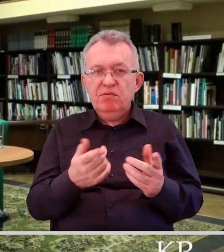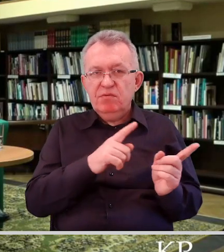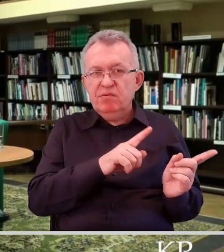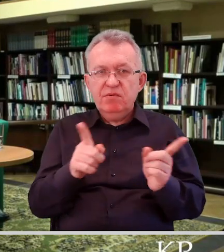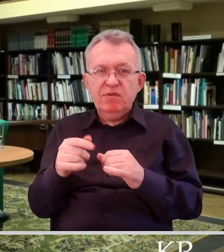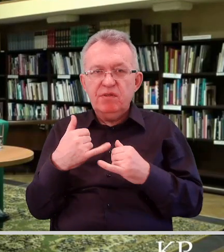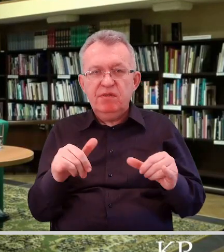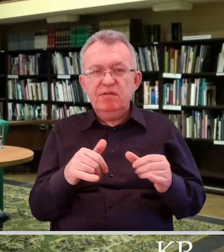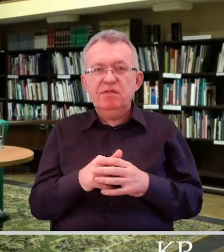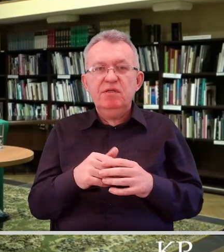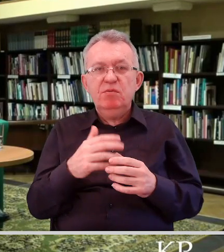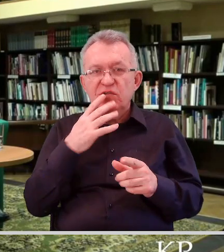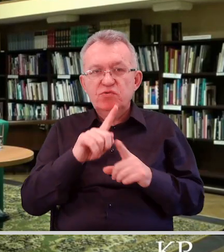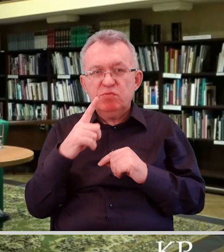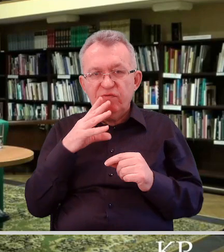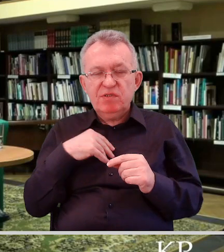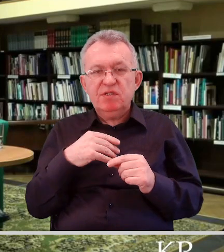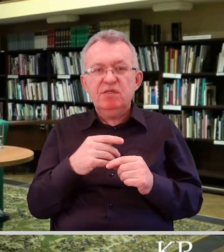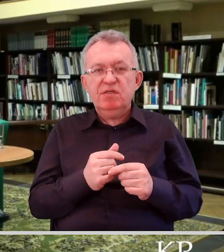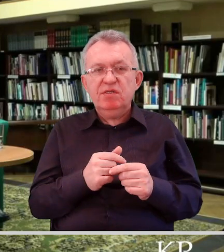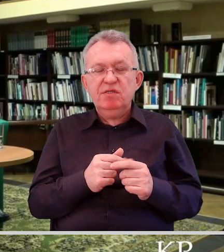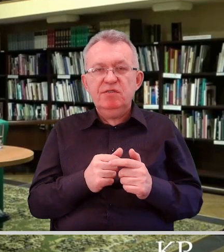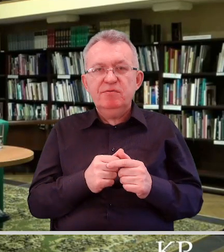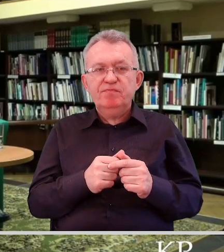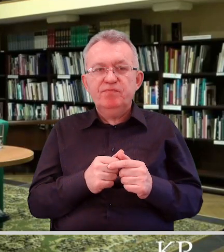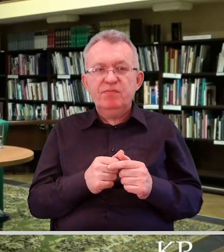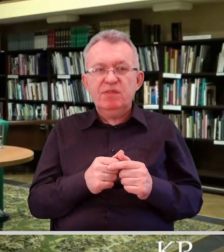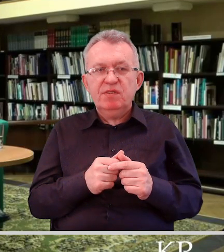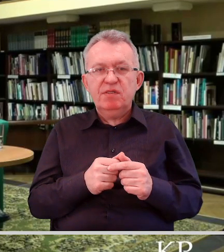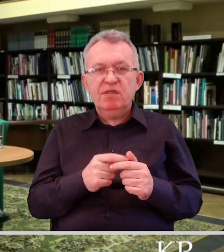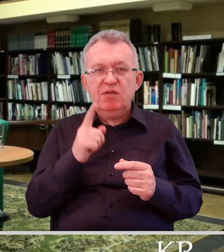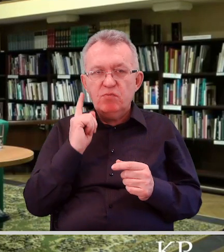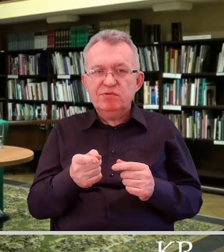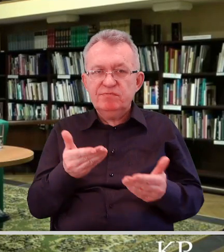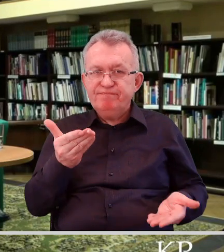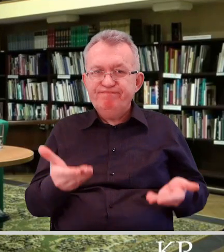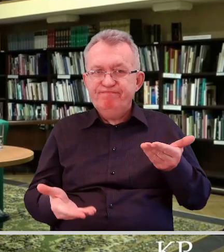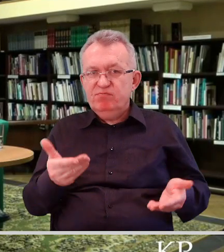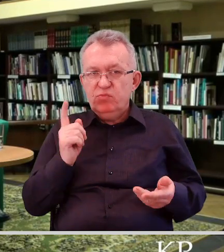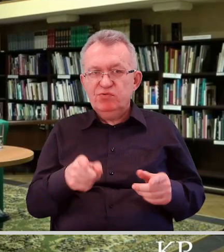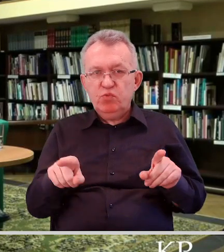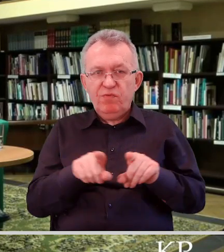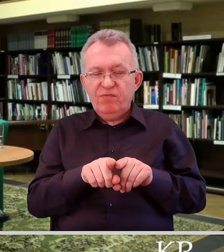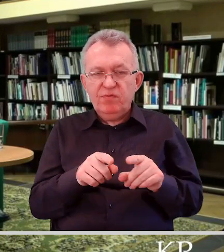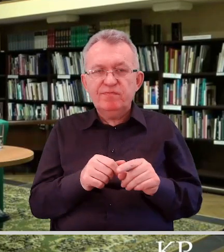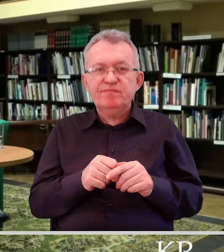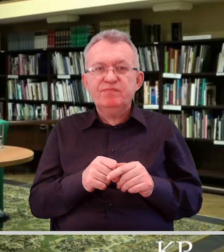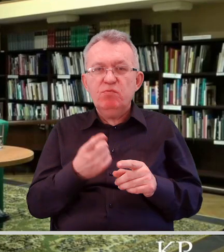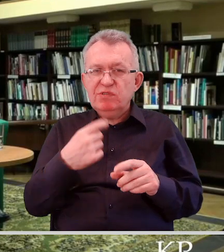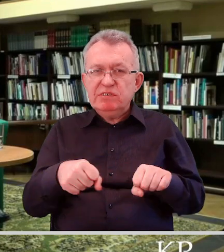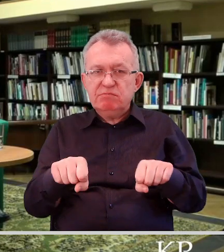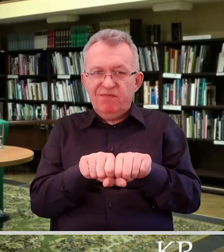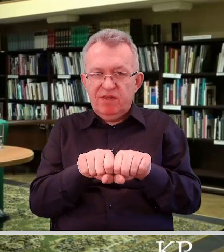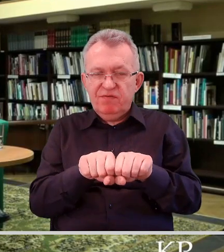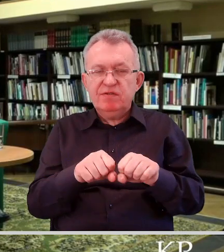i stwierdziłyśmy z siostrą, że dla tej, może nie tyle dla przeciwwagi, co dla